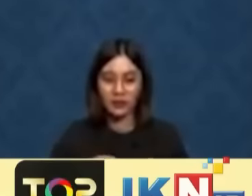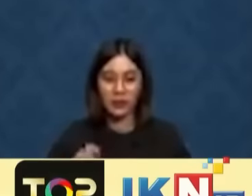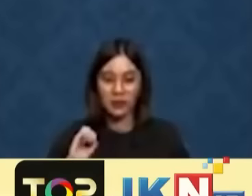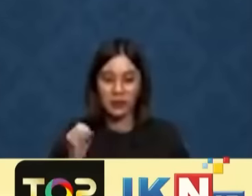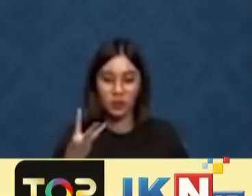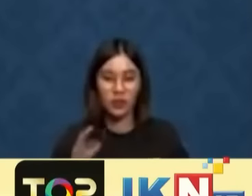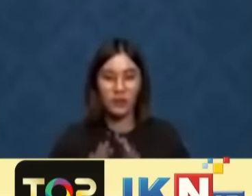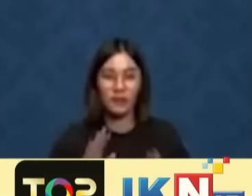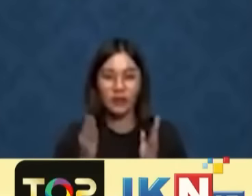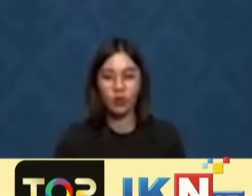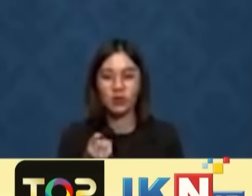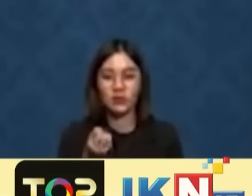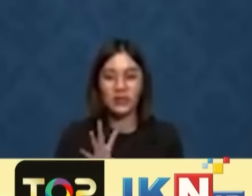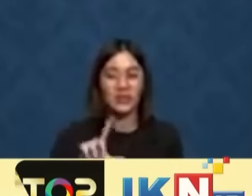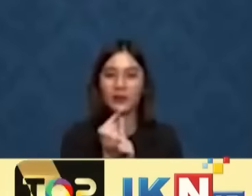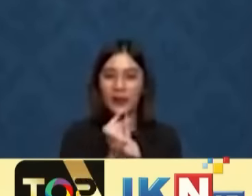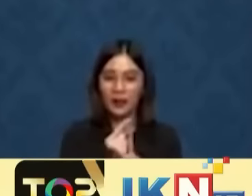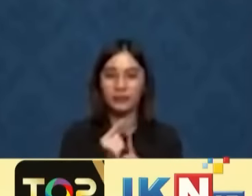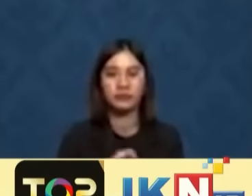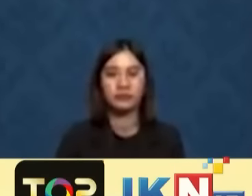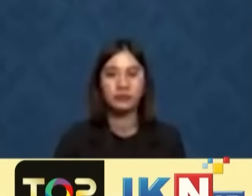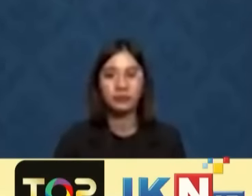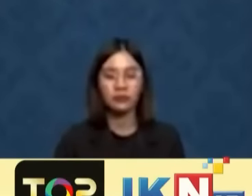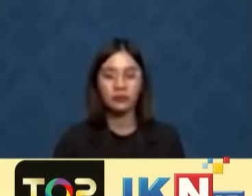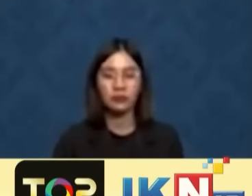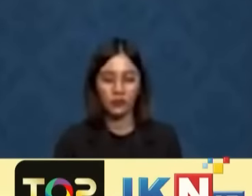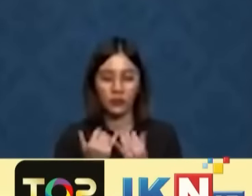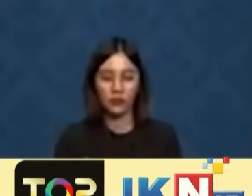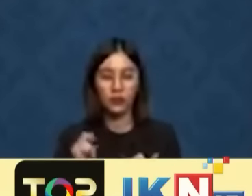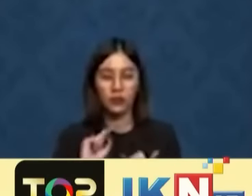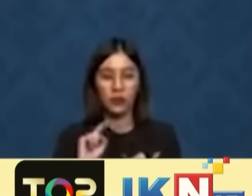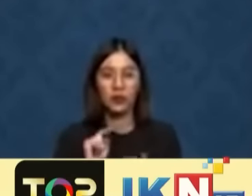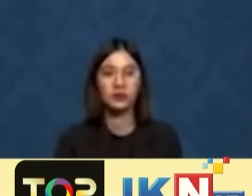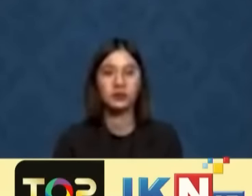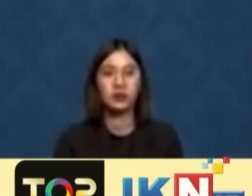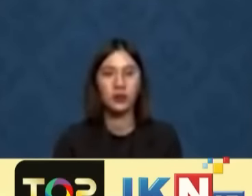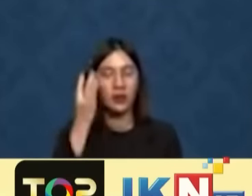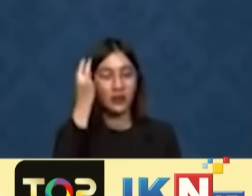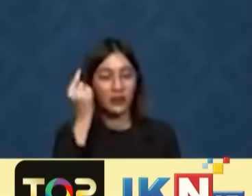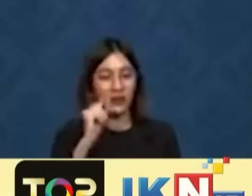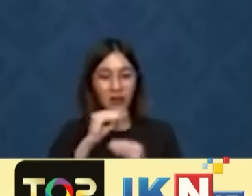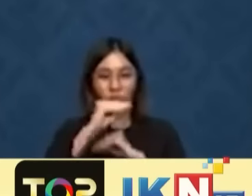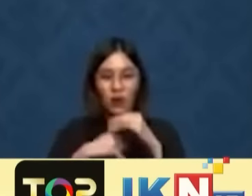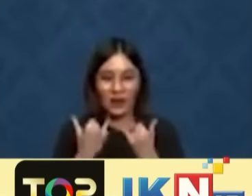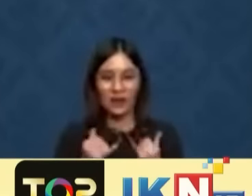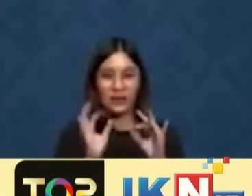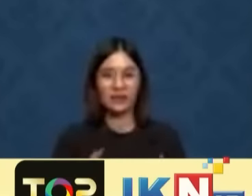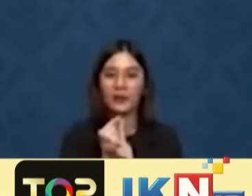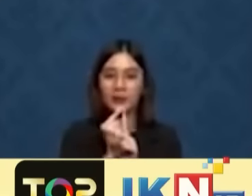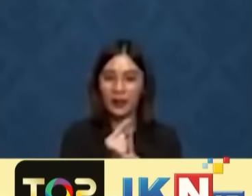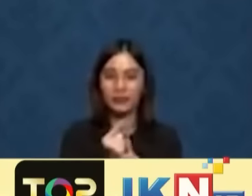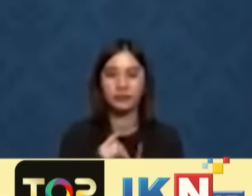จจุบันด้วยเพราะว่าโครงการนี้ก็ยังเดินหน้าต่อในยุคปัจจุบันนะฮ ะ เดี๋ยวเราไปฟังการอภิปรายบางช่วงในสภา และ